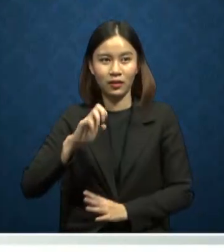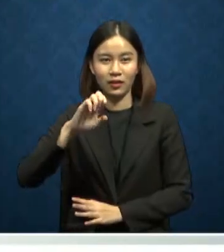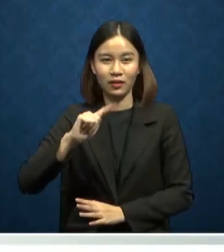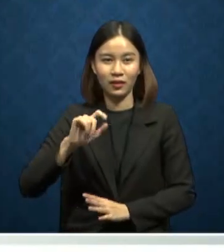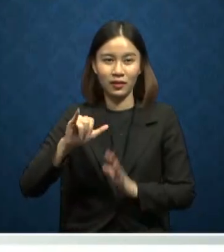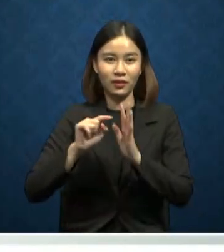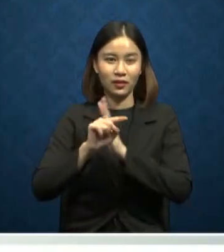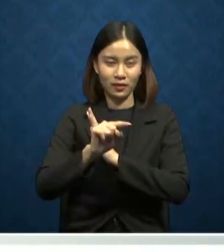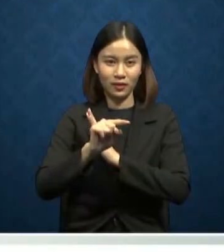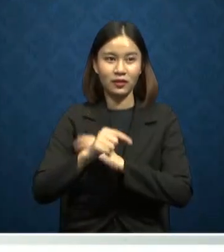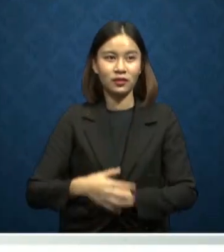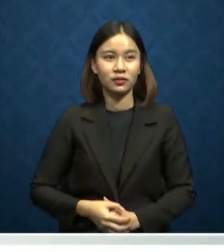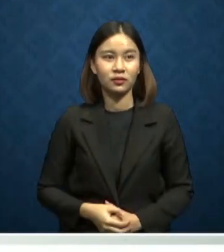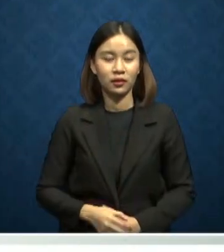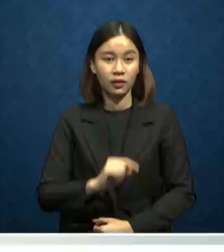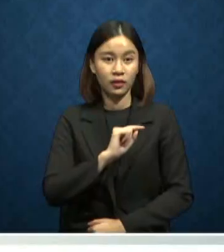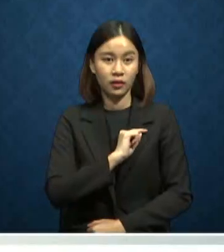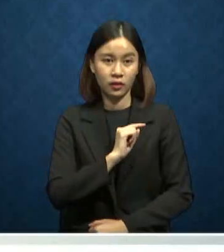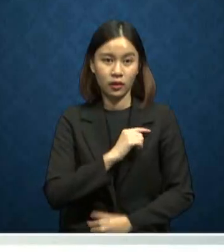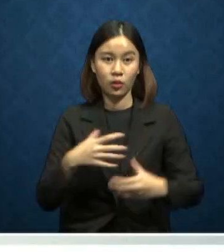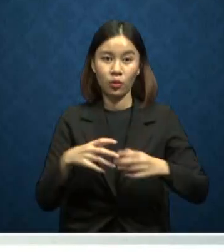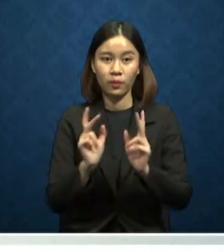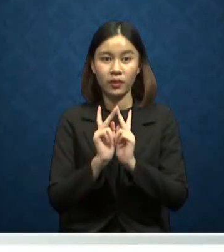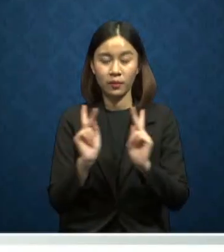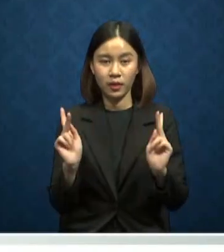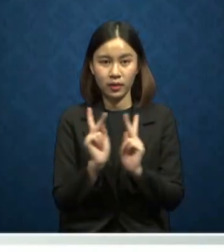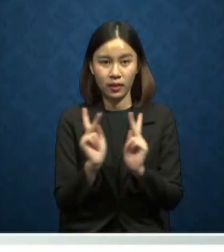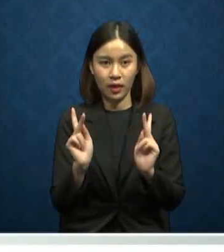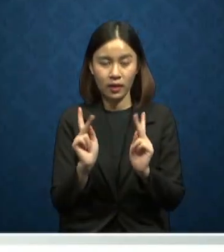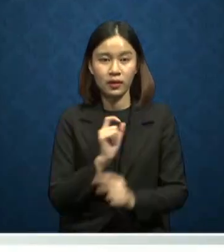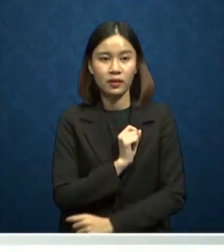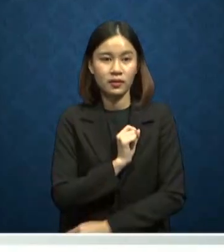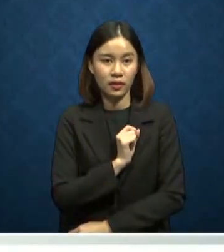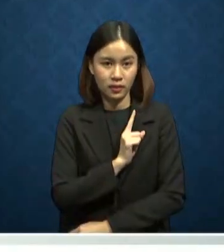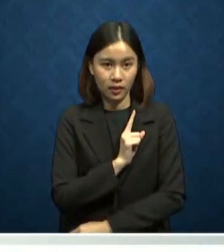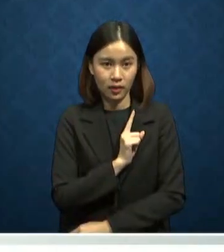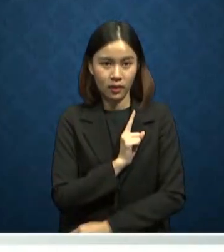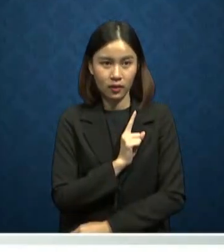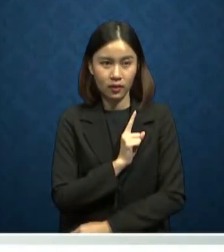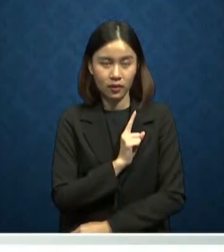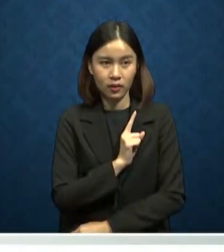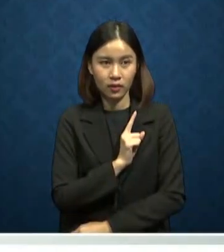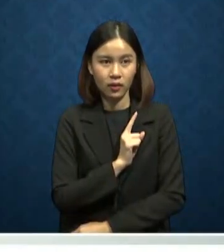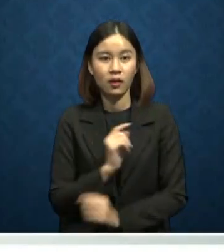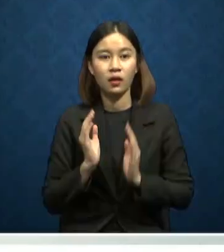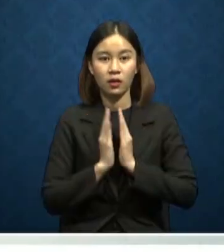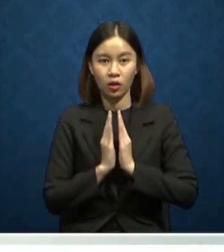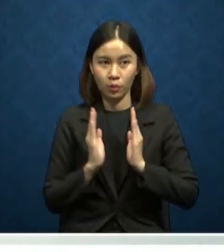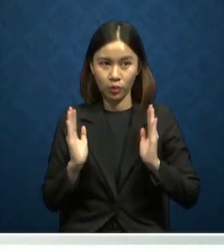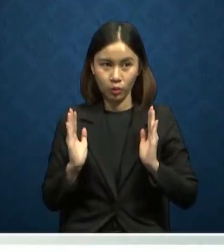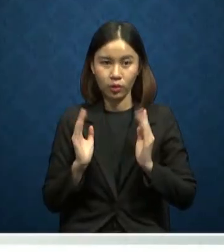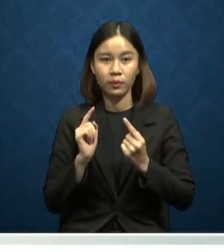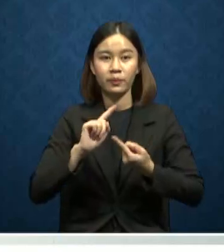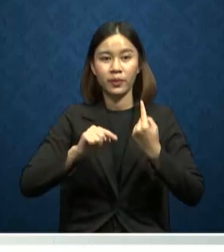รในนามกรรมธิการศาสนาต้องขอขอบคุณ